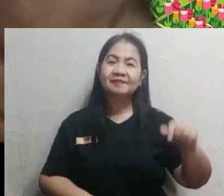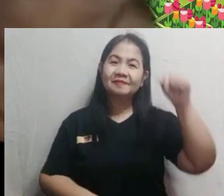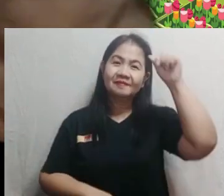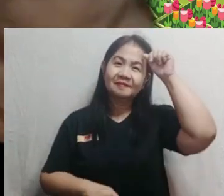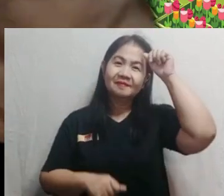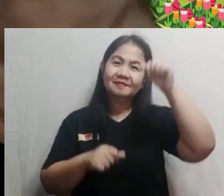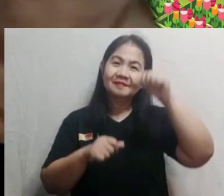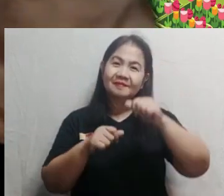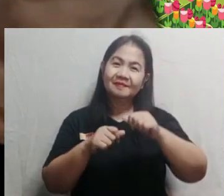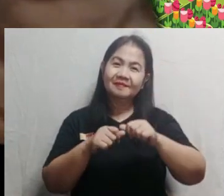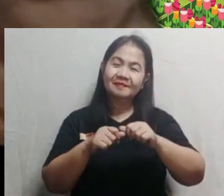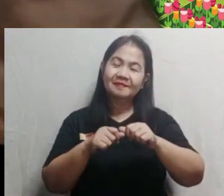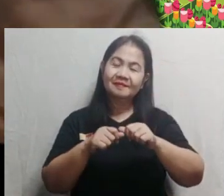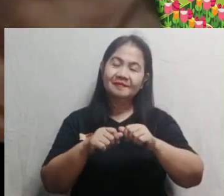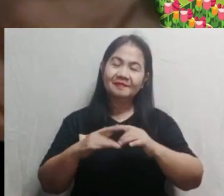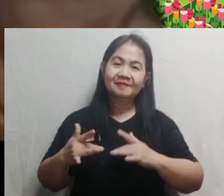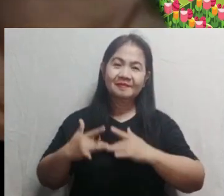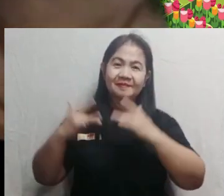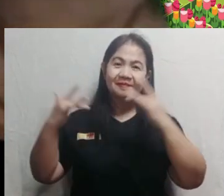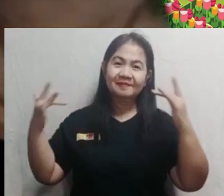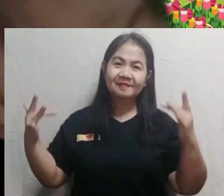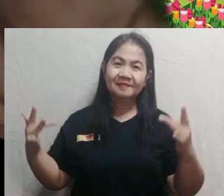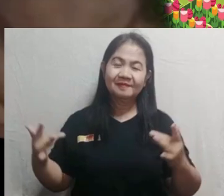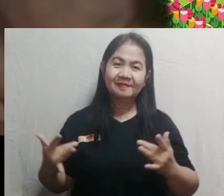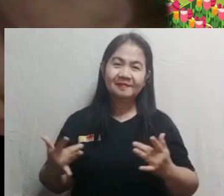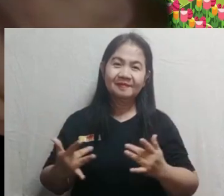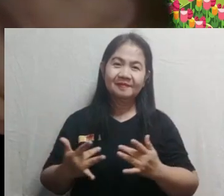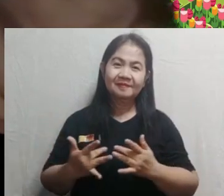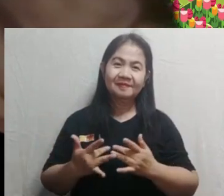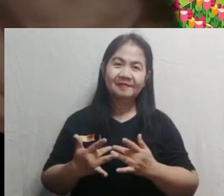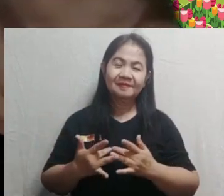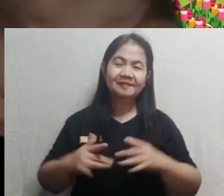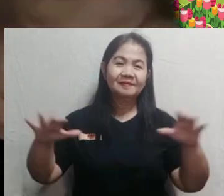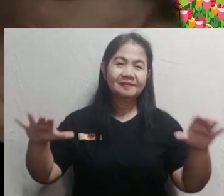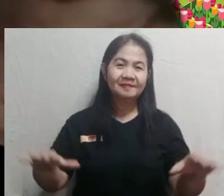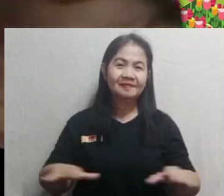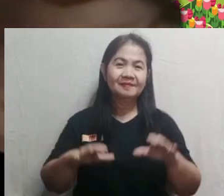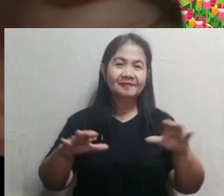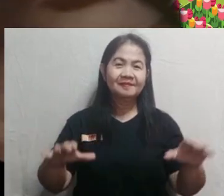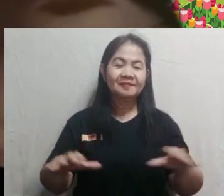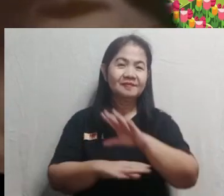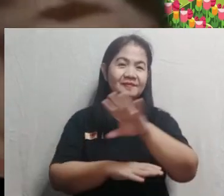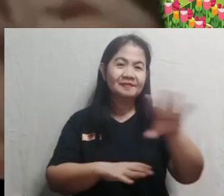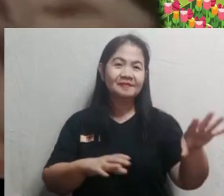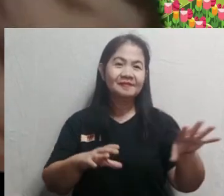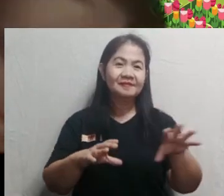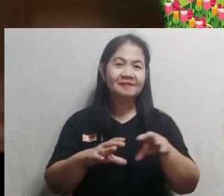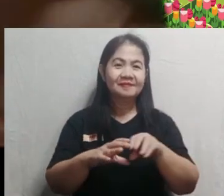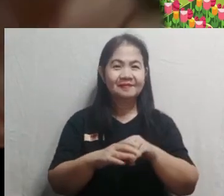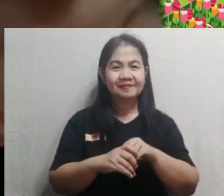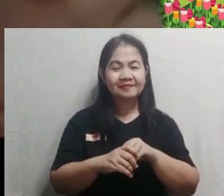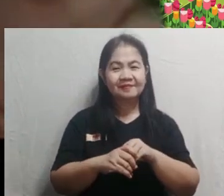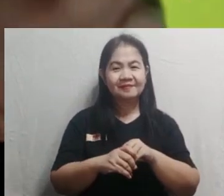isa-isip, isa puso, at sa gawa mabubuo.